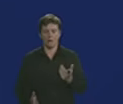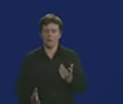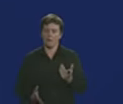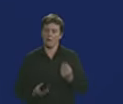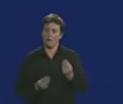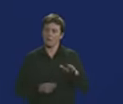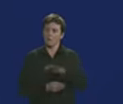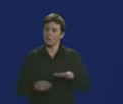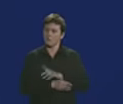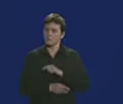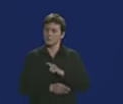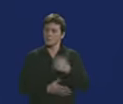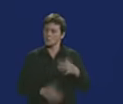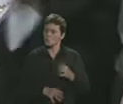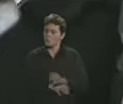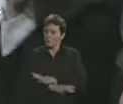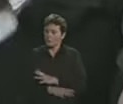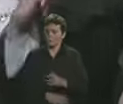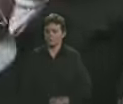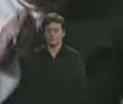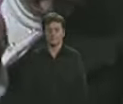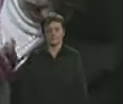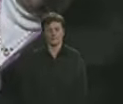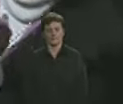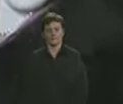des policiers de la République.